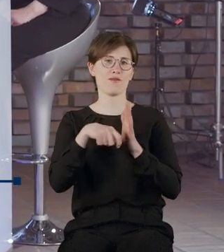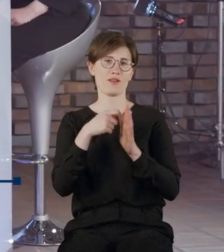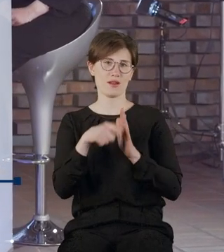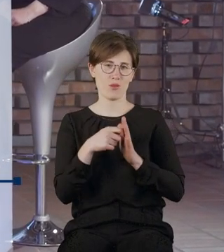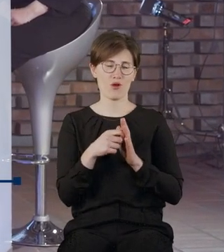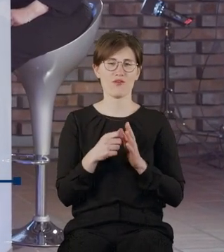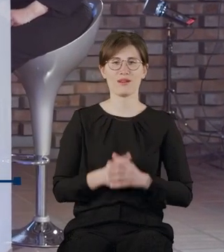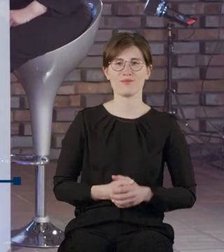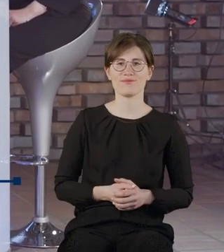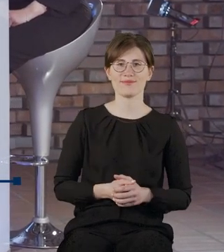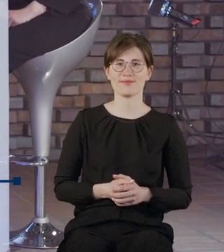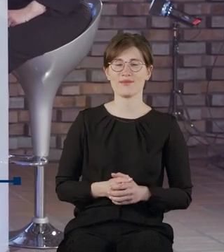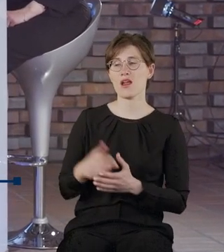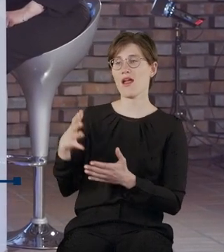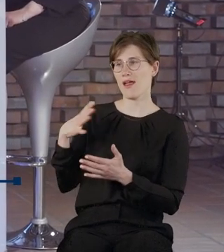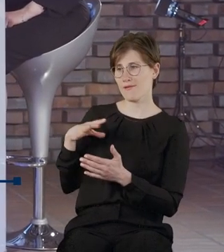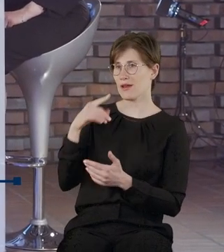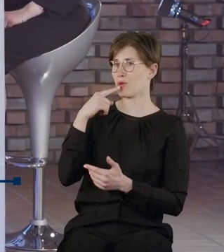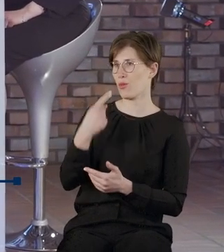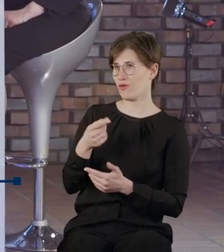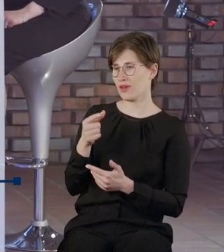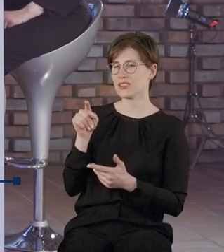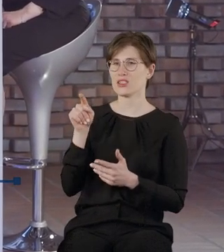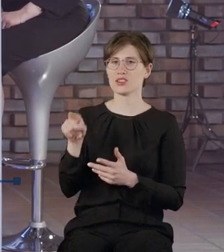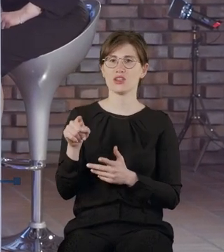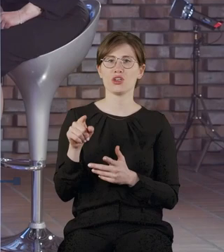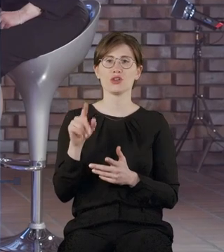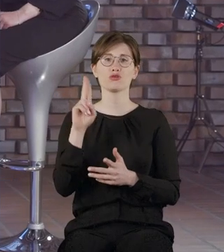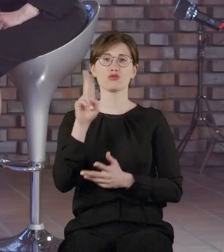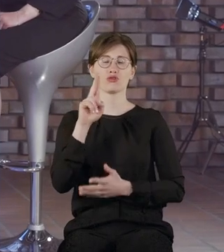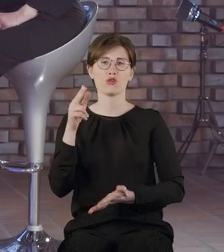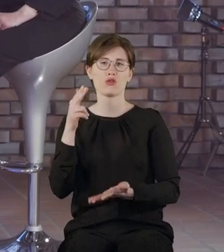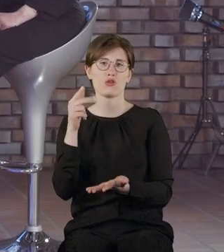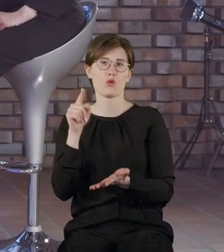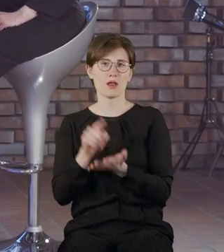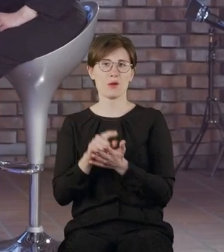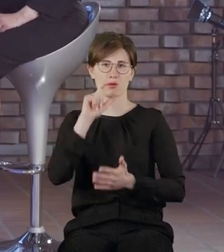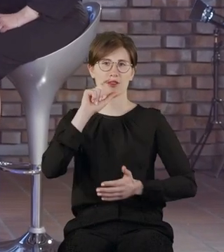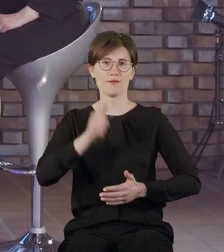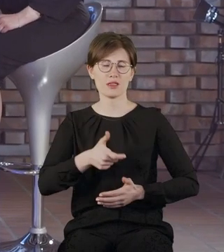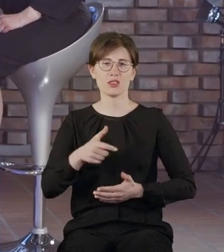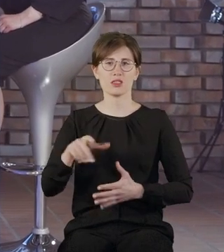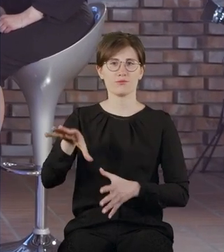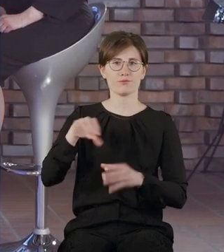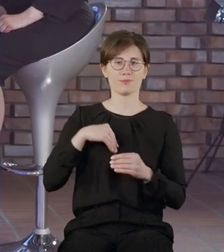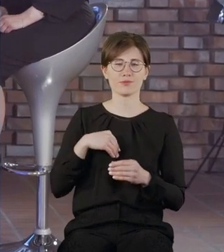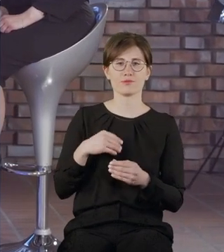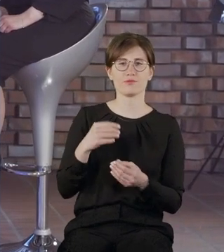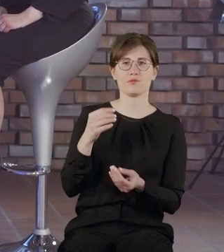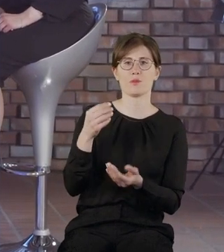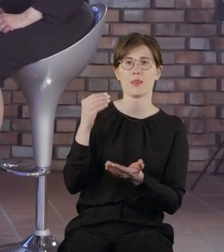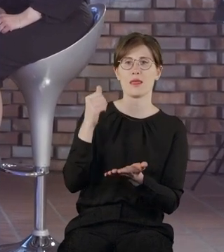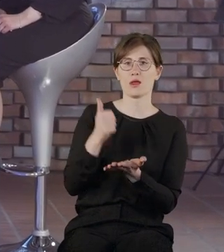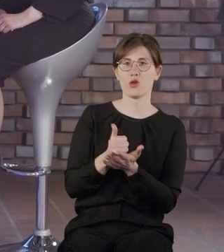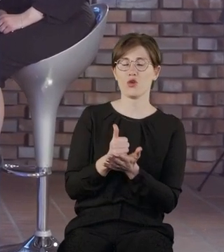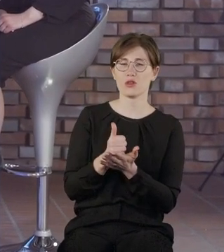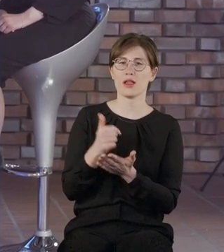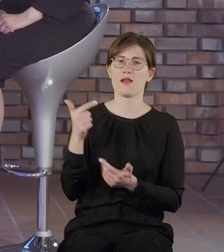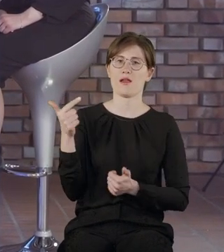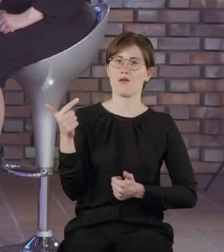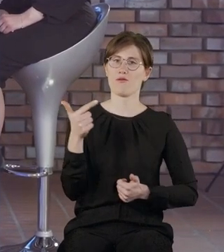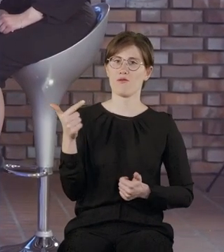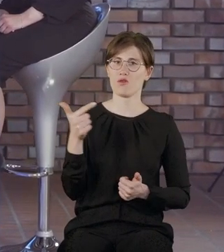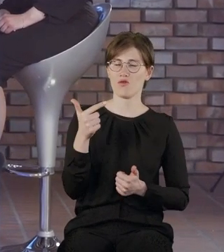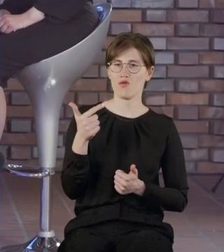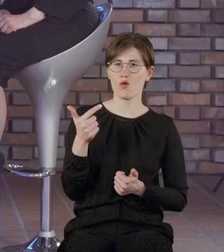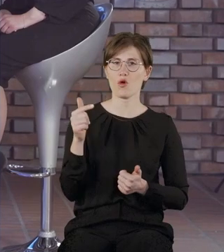Kieślowskiego. Warto w tym miejscu wspomnieć, że laureaci Złotych Lwów w Gdyni, Piotr Domalewski, twórca Cichej Nocy oraz Jan P. Matuszyński,